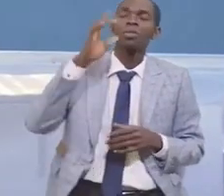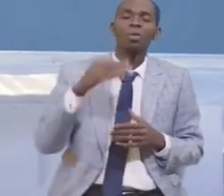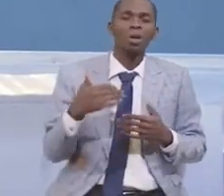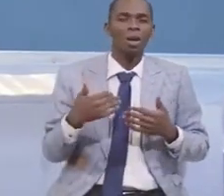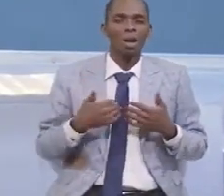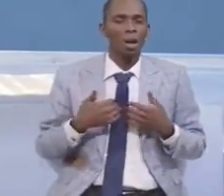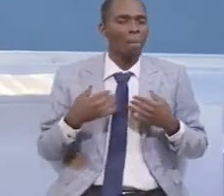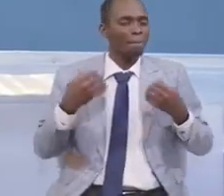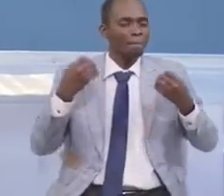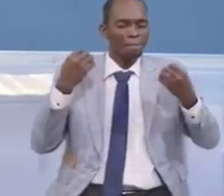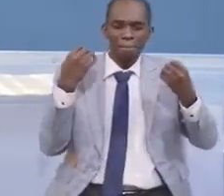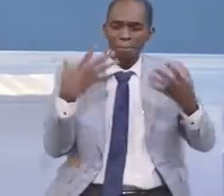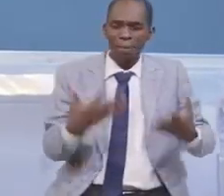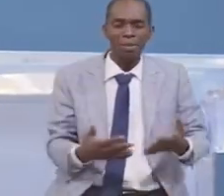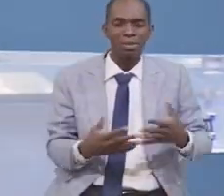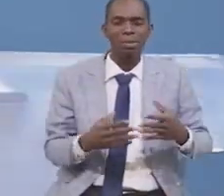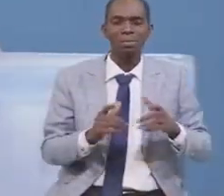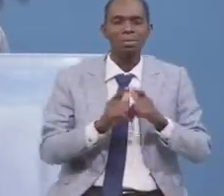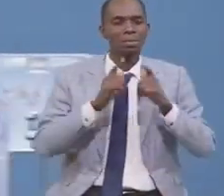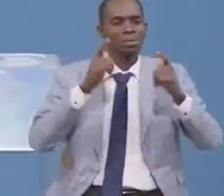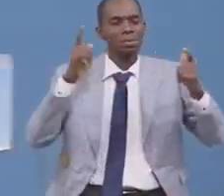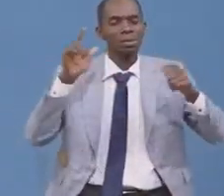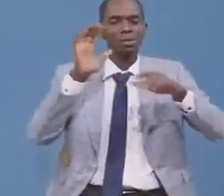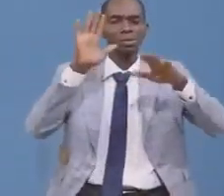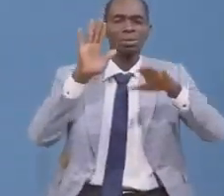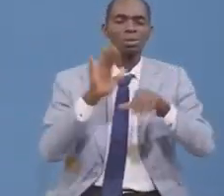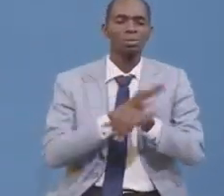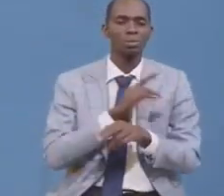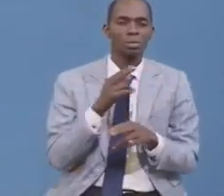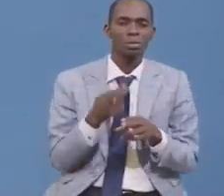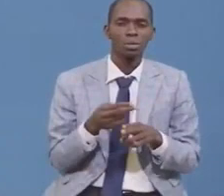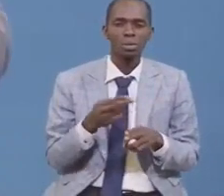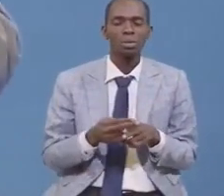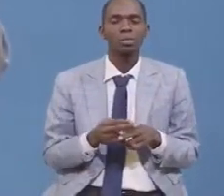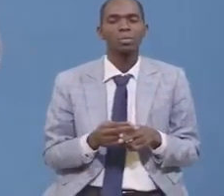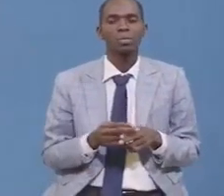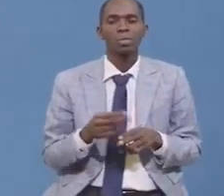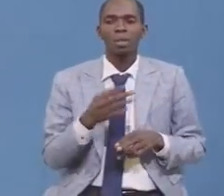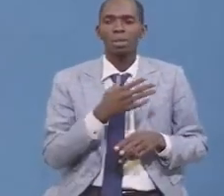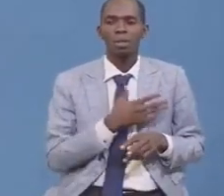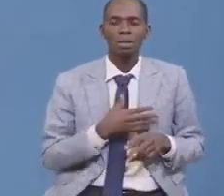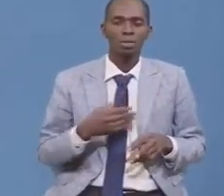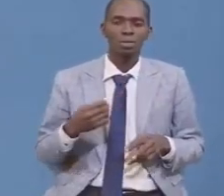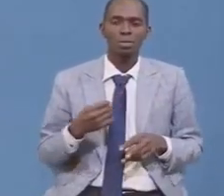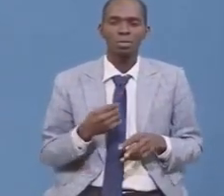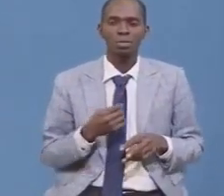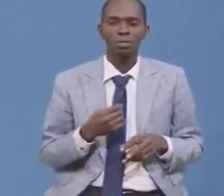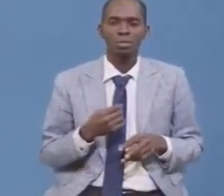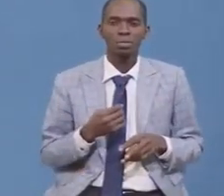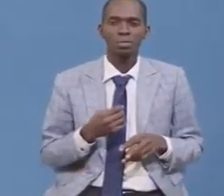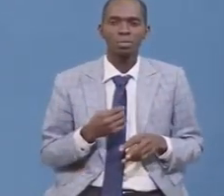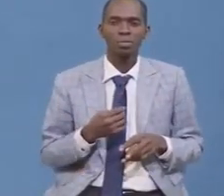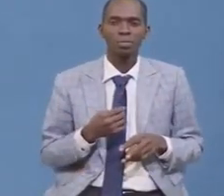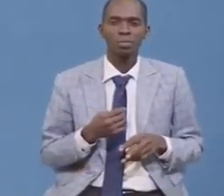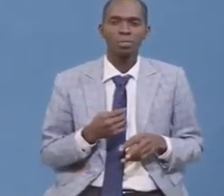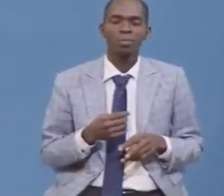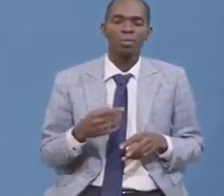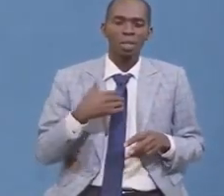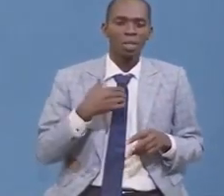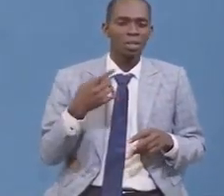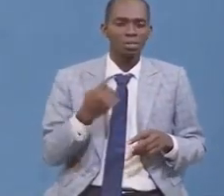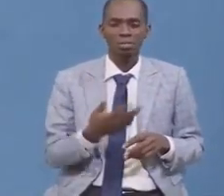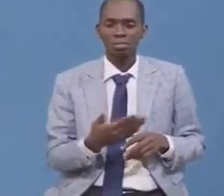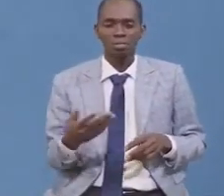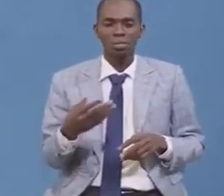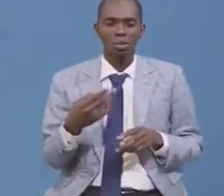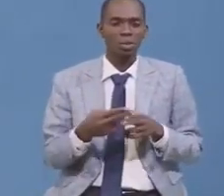many attributes. దేవునికండి అనేకమైన గుణ లక్షణాలు ఉన్నాయి. Attributes of love. ఆయనకు ప్రేమ తత్వం ఉంది.